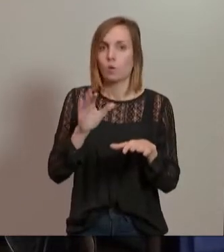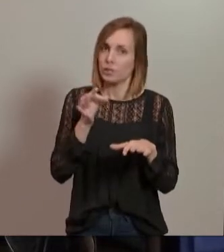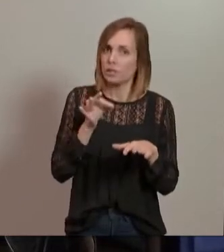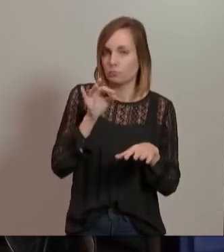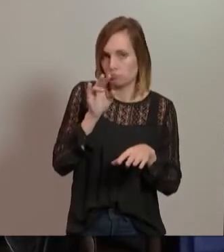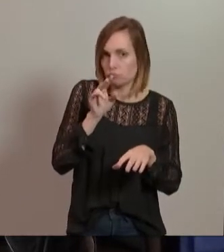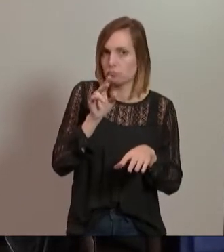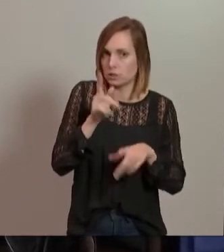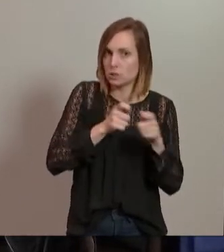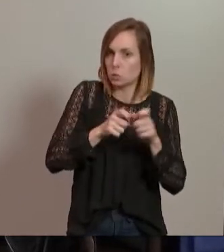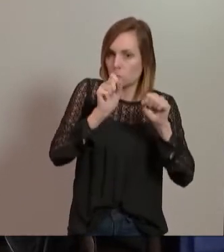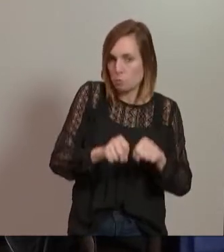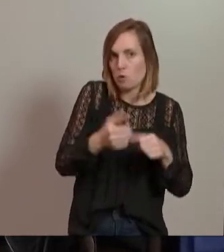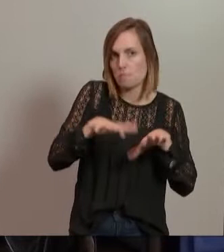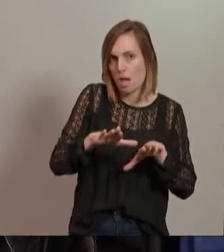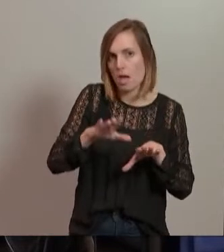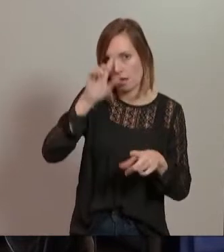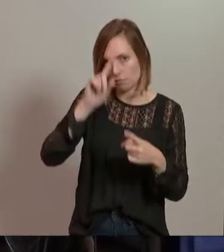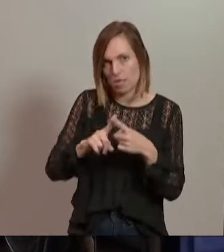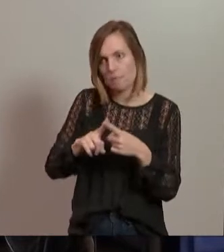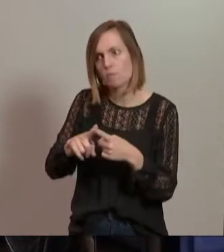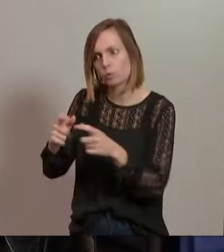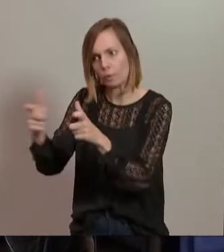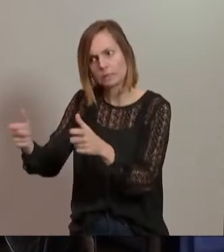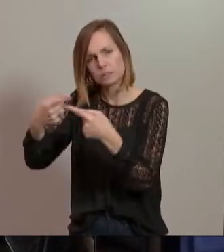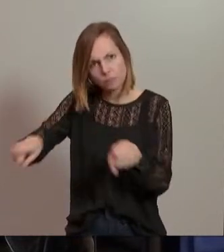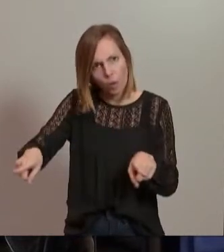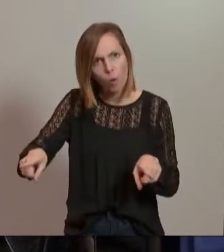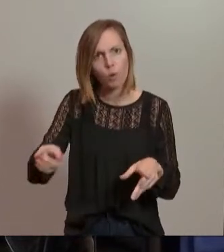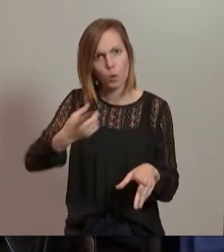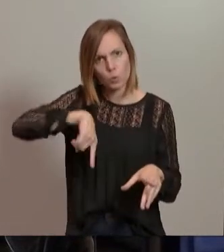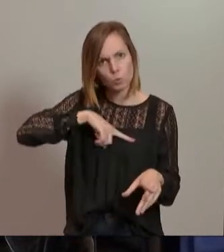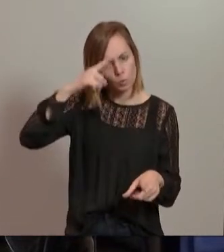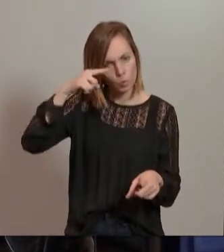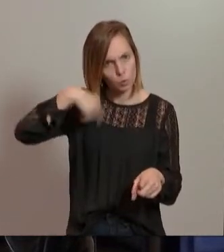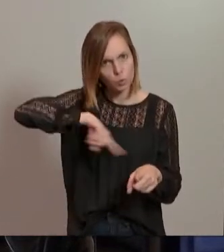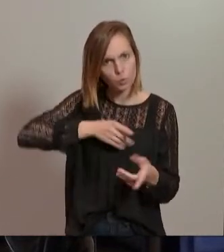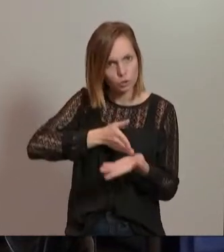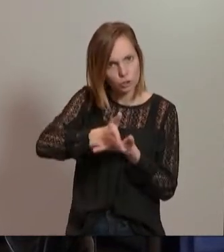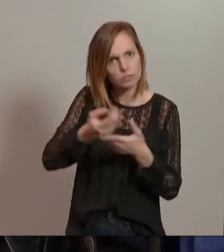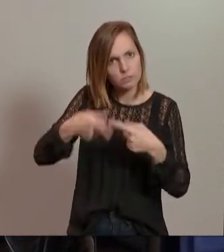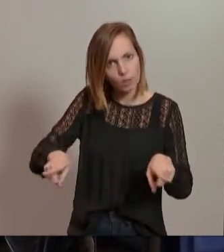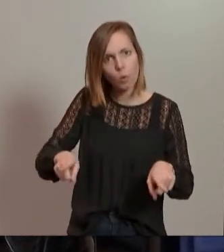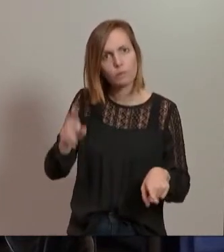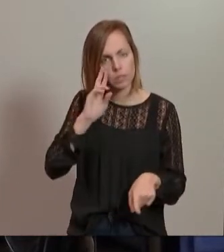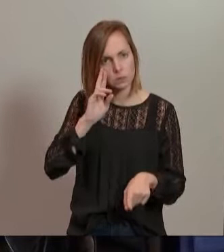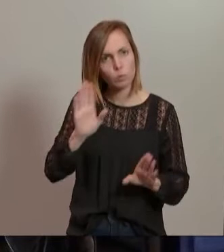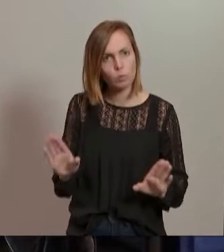collectivité que nous portons, nous les élus, et à travers les élus, les différents services qu'il y a à faire. Et vous avez